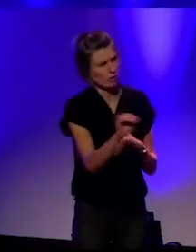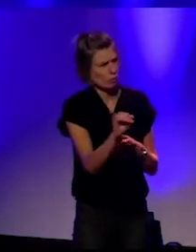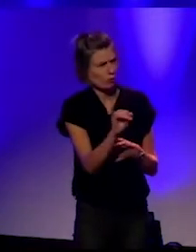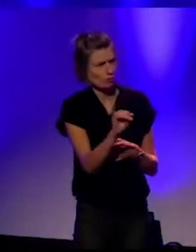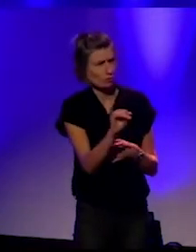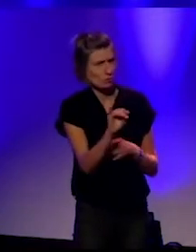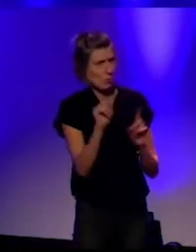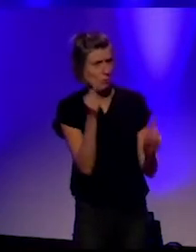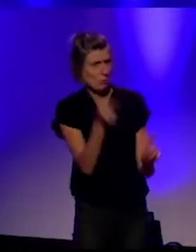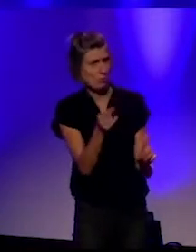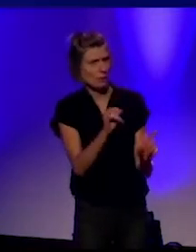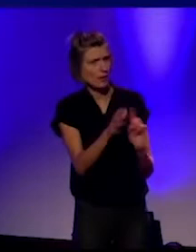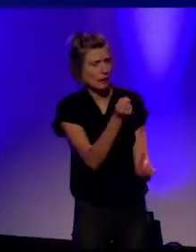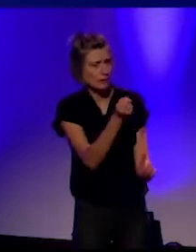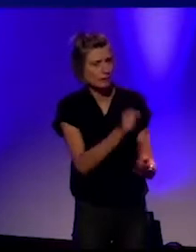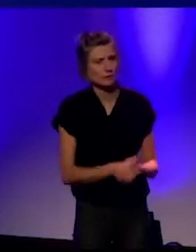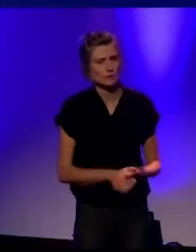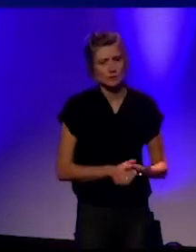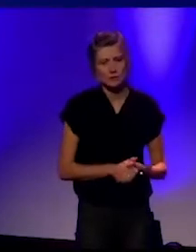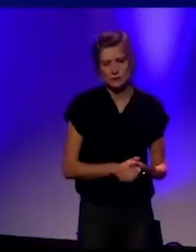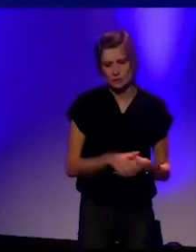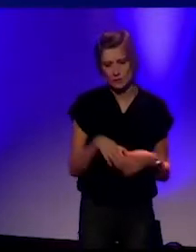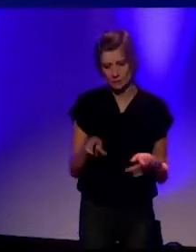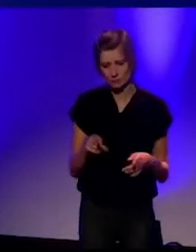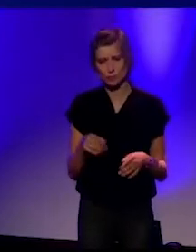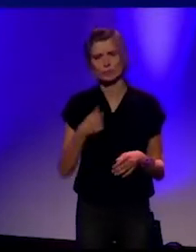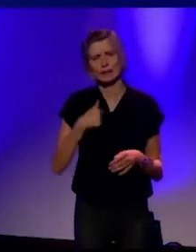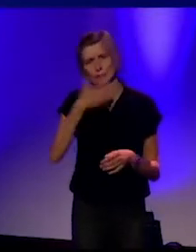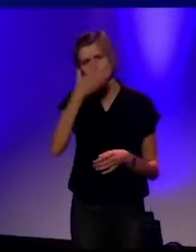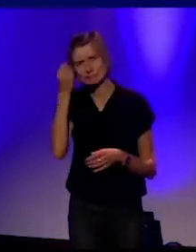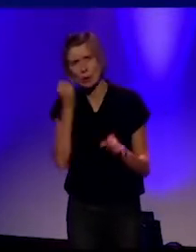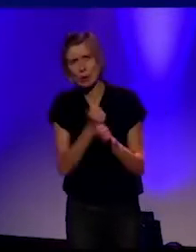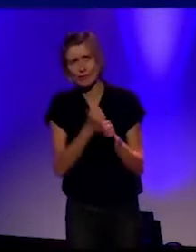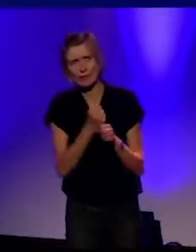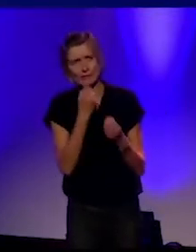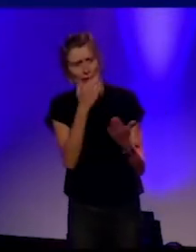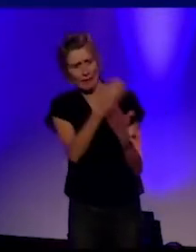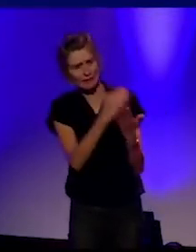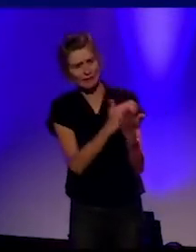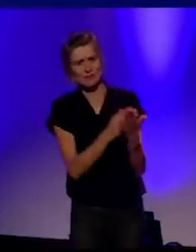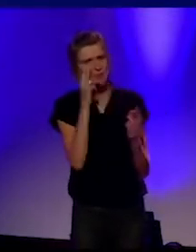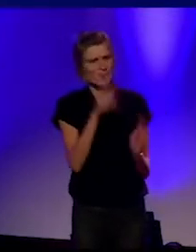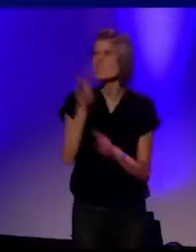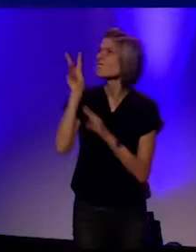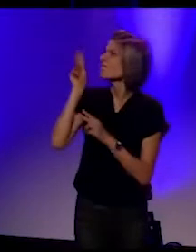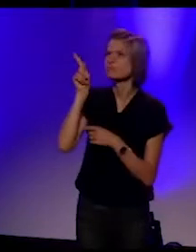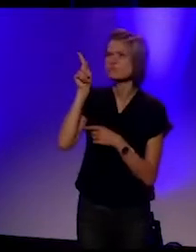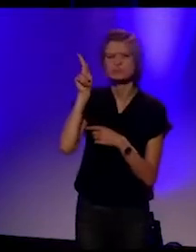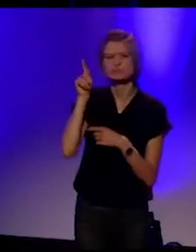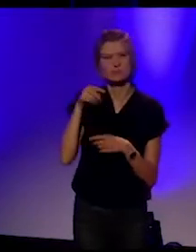ik vergeet nu eigenlijk nog het belangrijkste, dat is de opdrachtverklaring, maar u ziet nu ook waarom ik die vergeet, die is erg lang. En ik ga die u hier niet